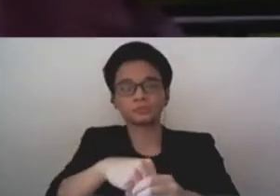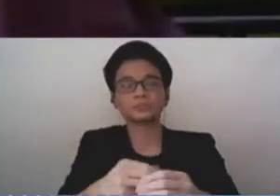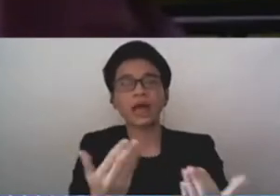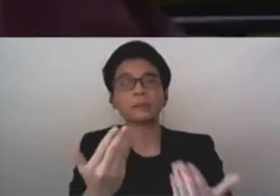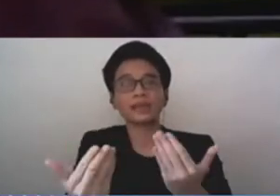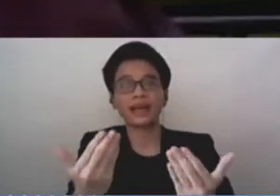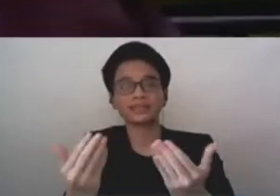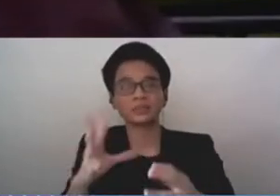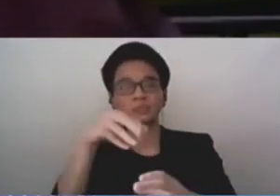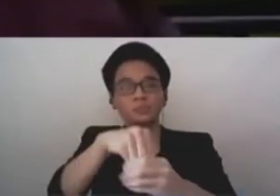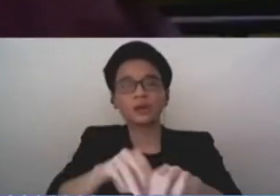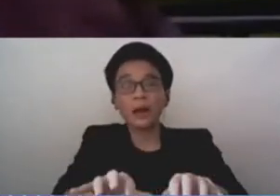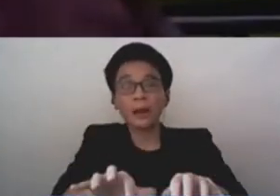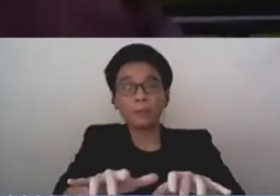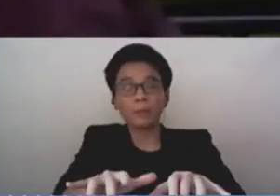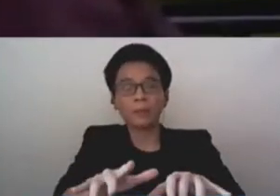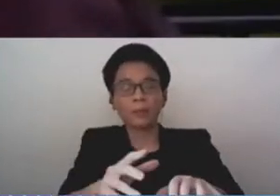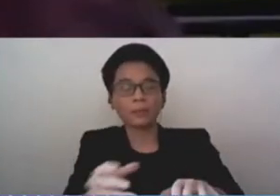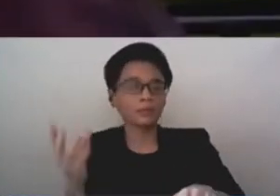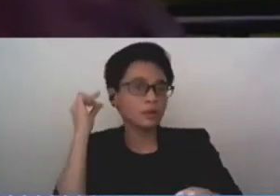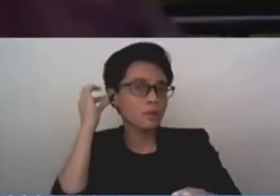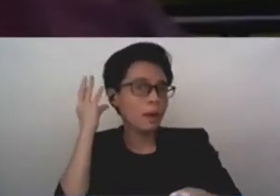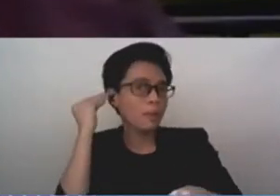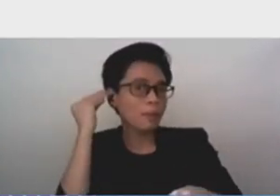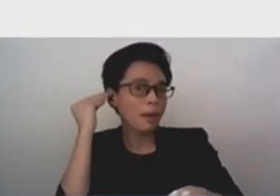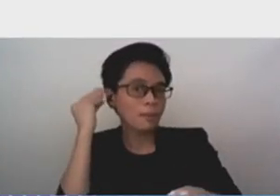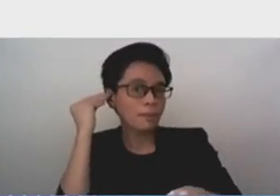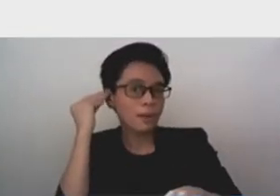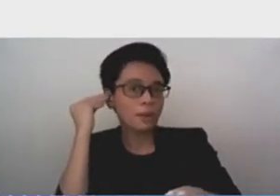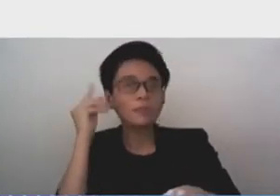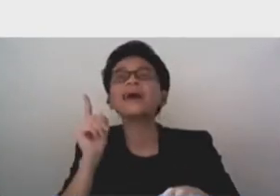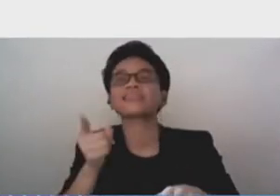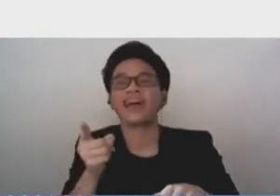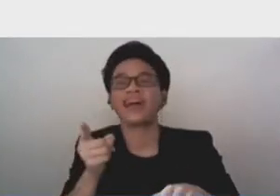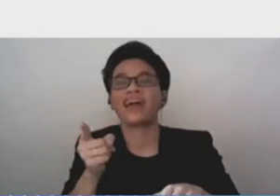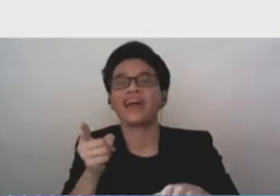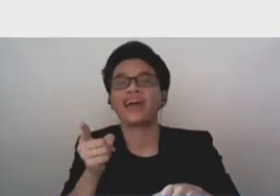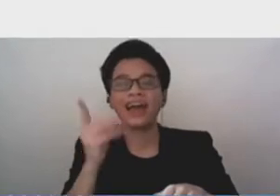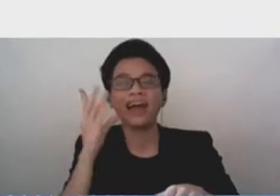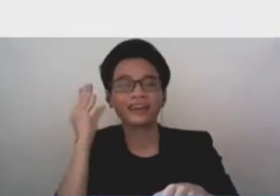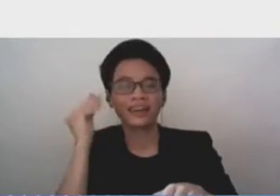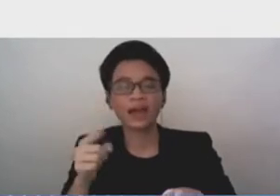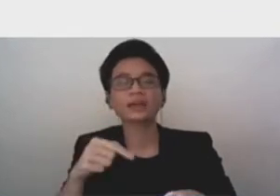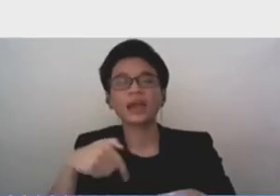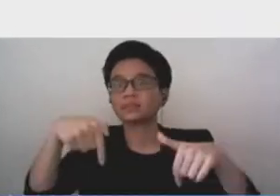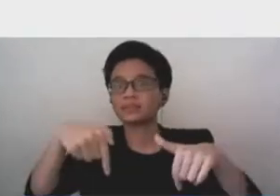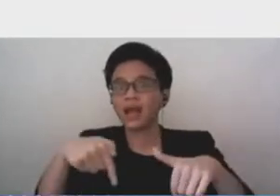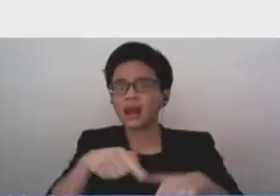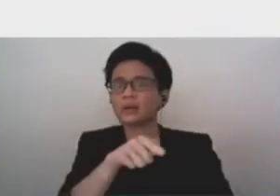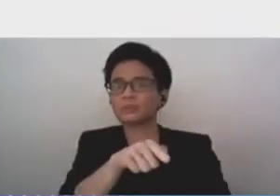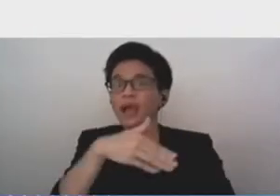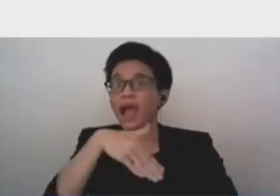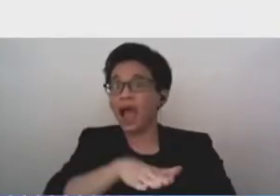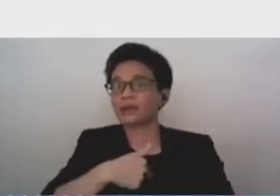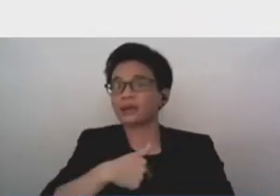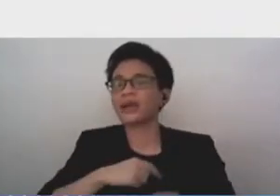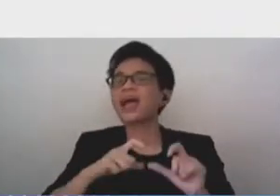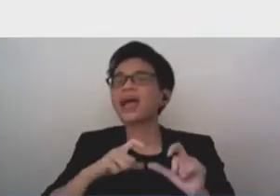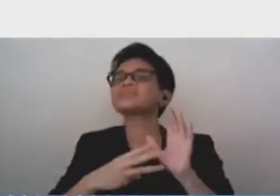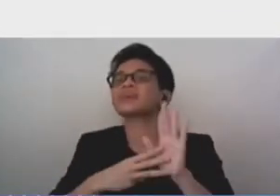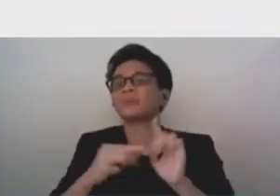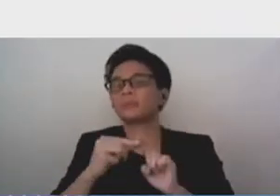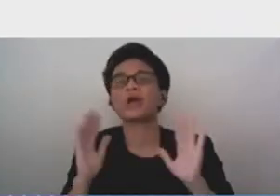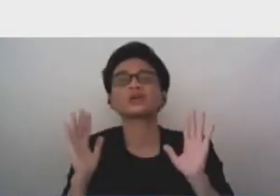menerjemahkan apa yang ada di layar sehingga bisa dia dengar. Oke. Saat ini sudah di SMP. Oke. Nah,